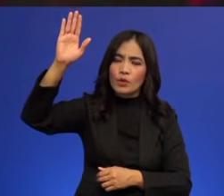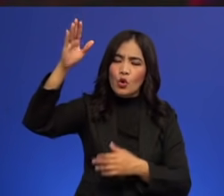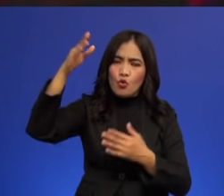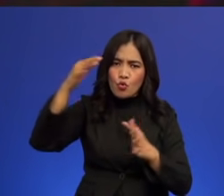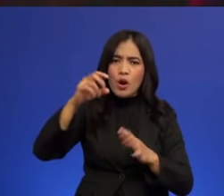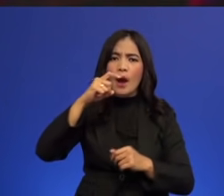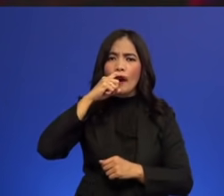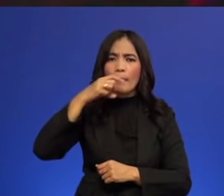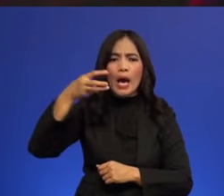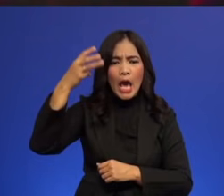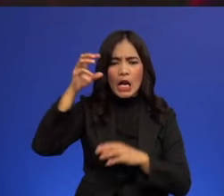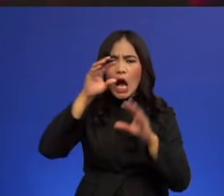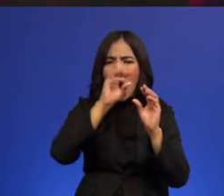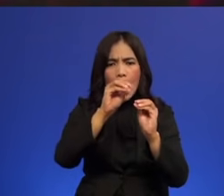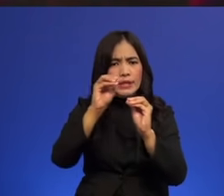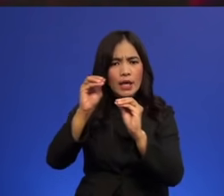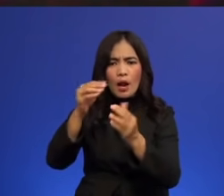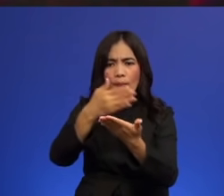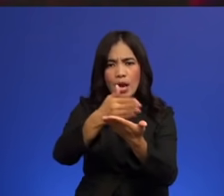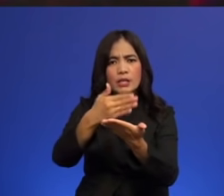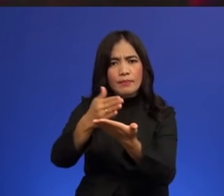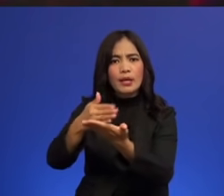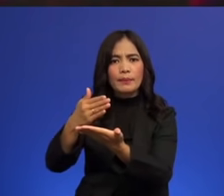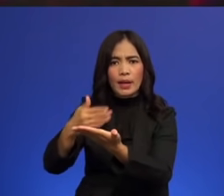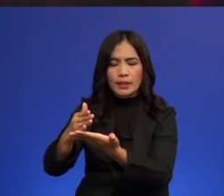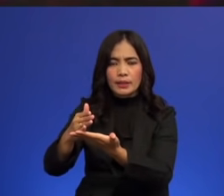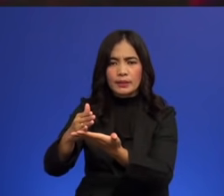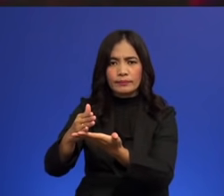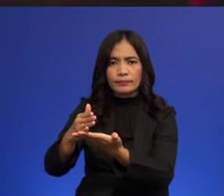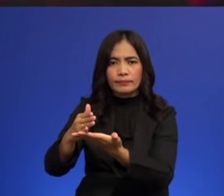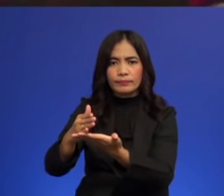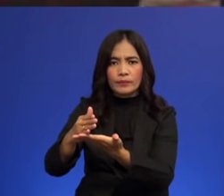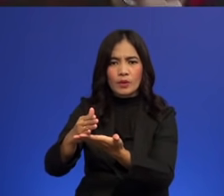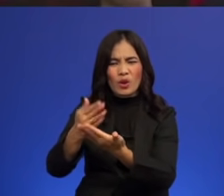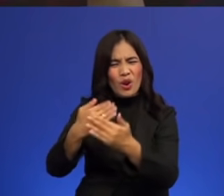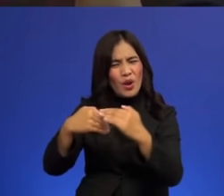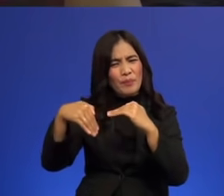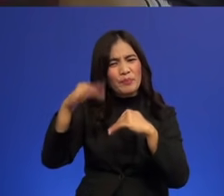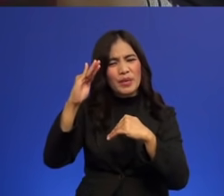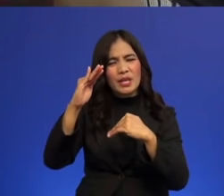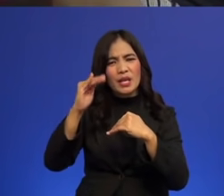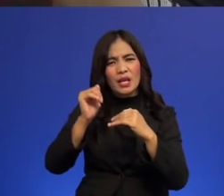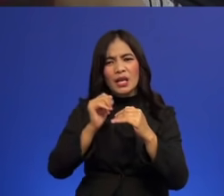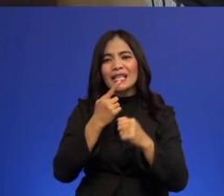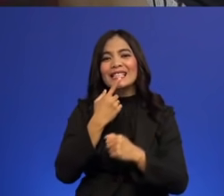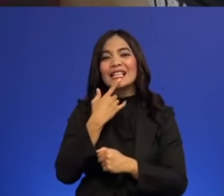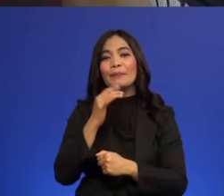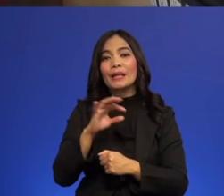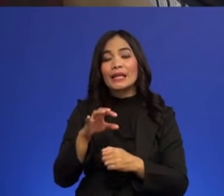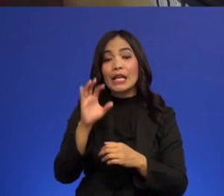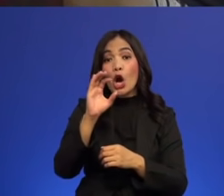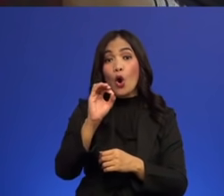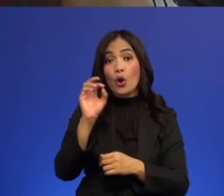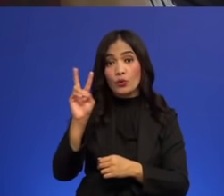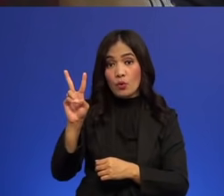ajarkan hari-hari ini, saya bagikan lebih dari oksigen nafas.